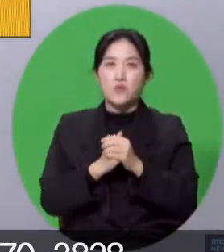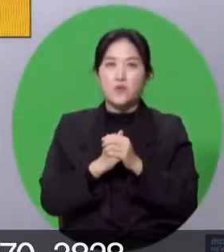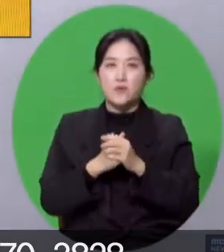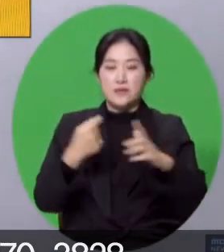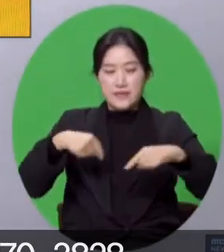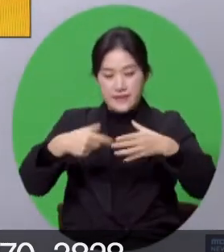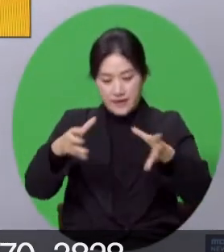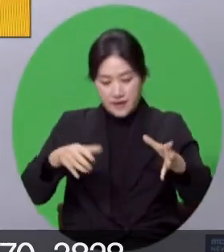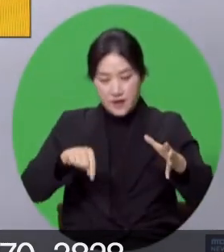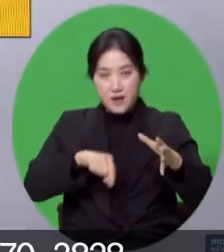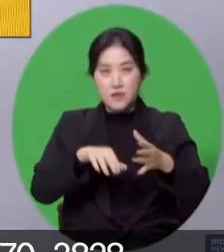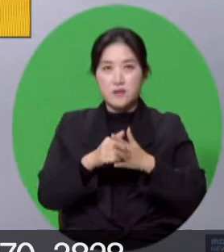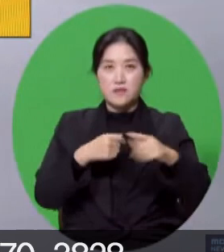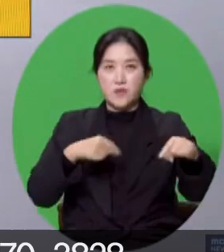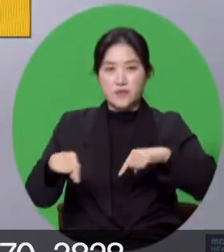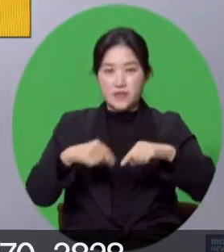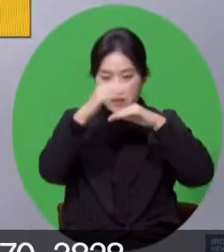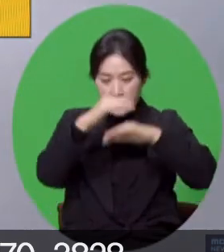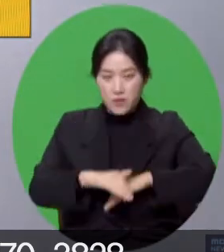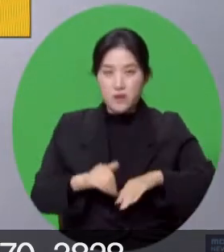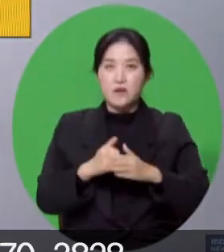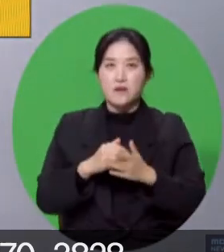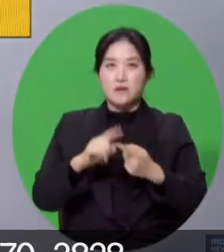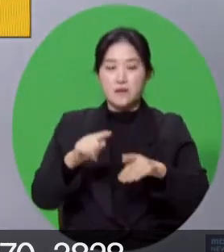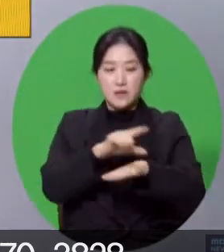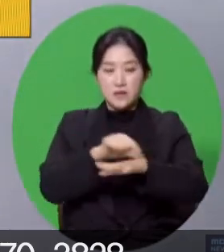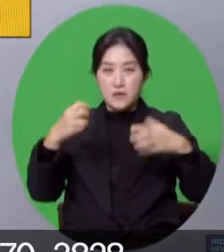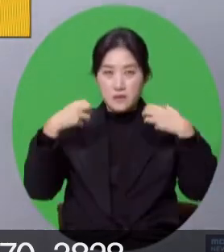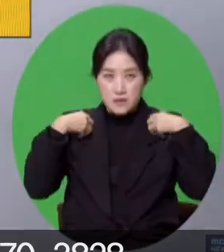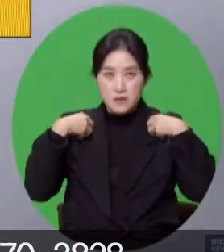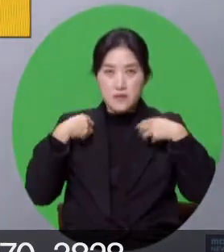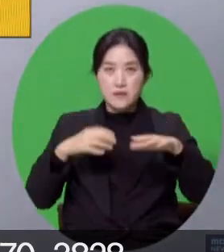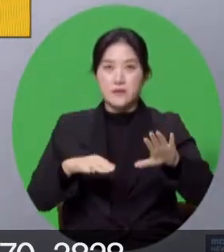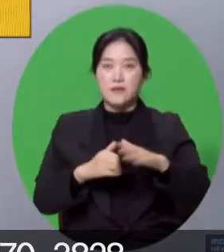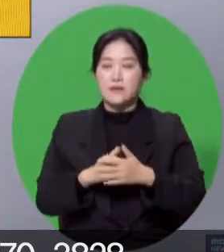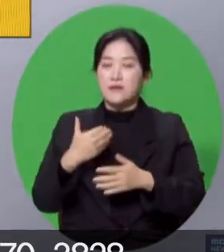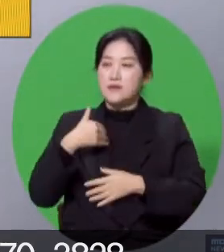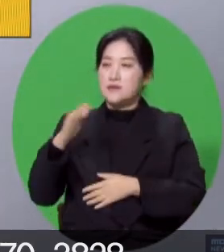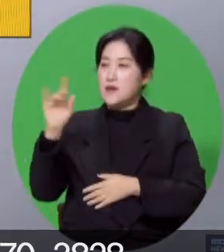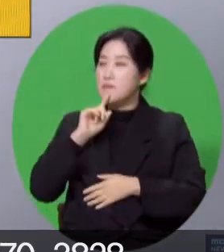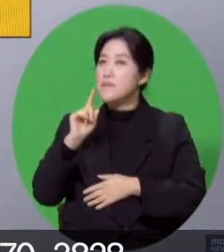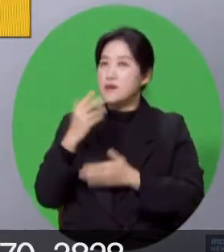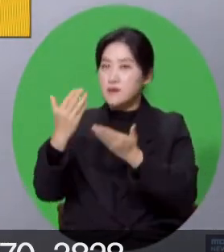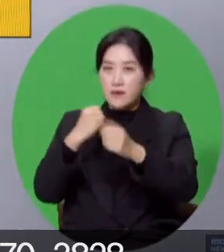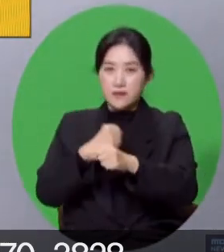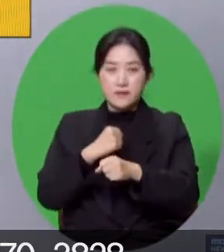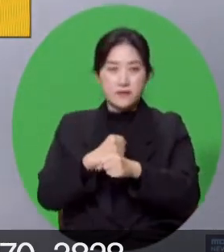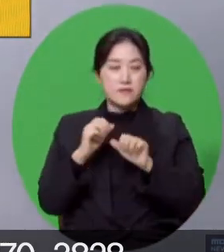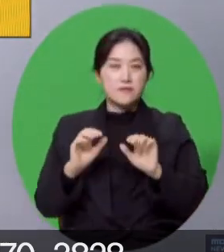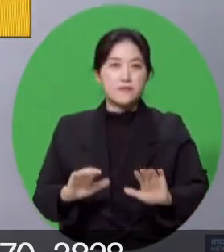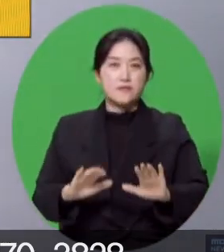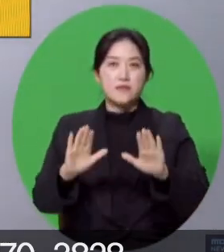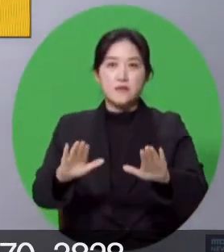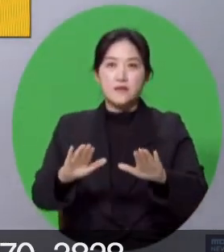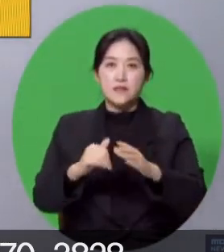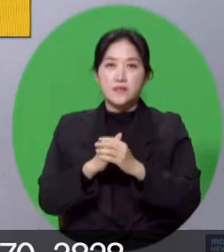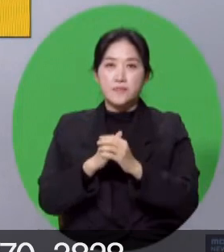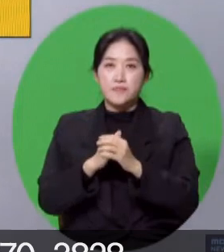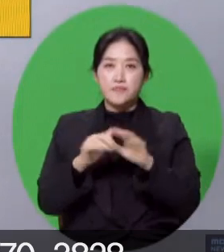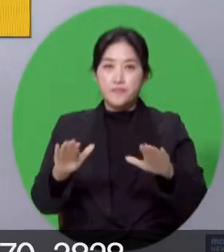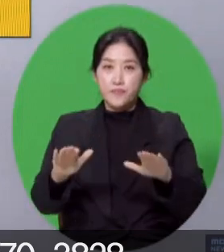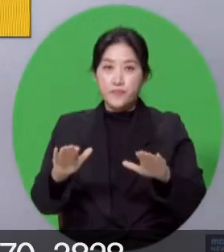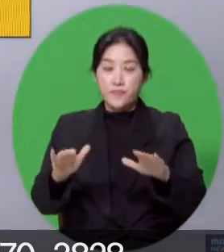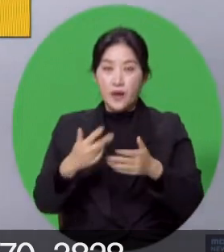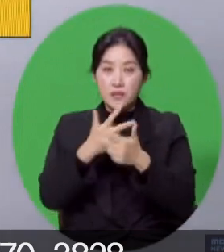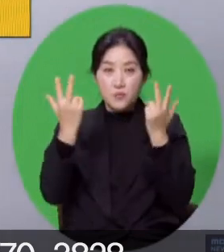당 내에서 하는 그런 정책들에 대해서 기초단자치 광역단체에 대해서 얘기하기가 좀 어려웠다. 예. 말씀드립니다. 제가 우리